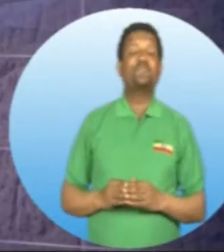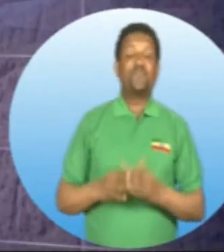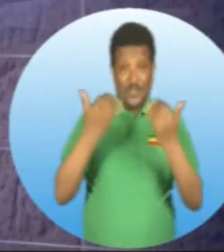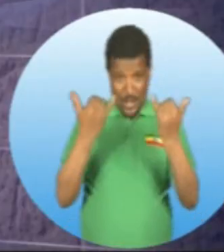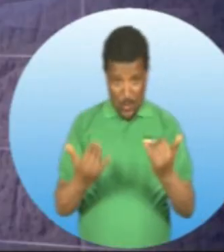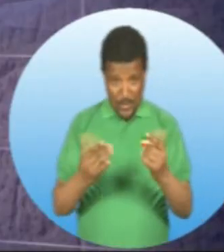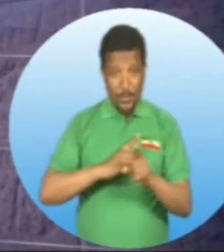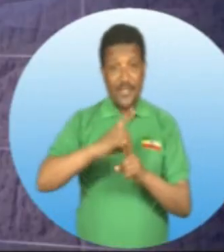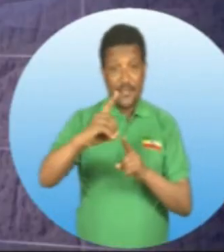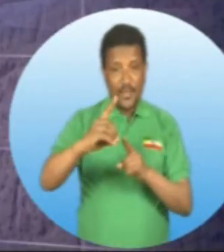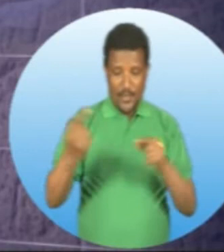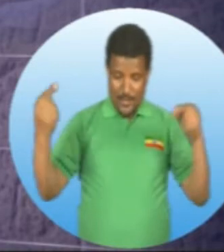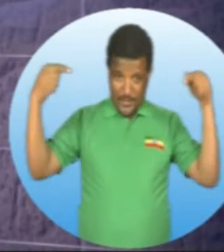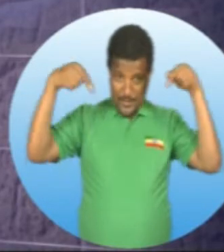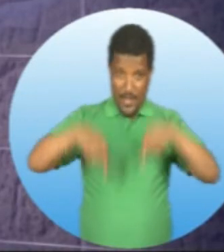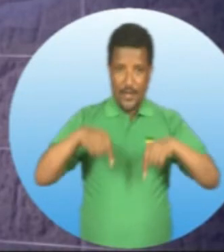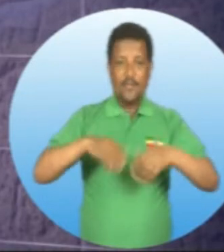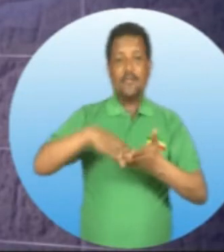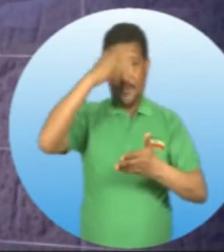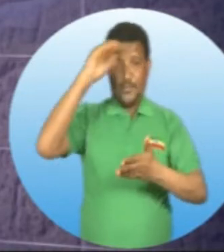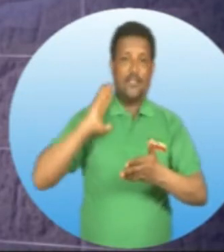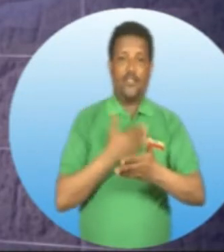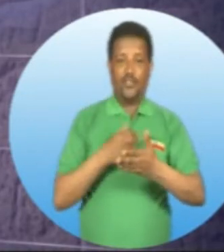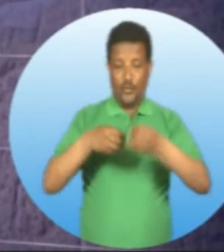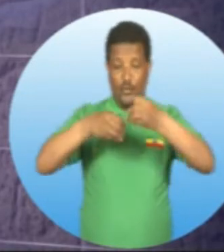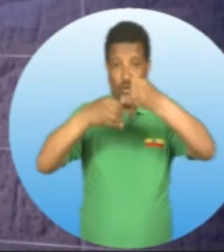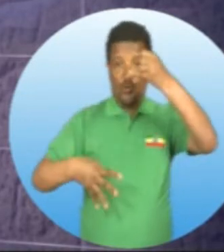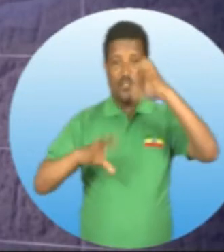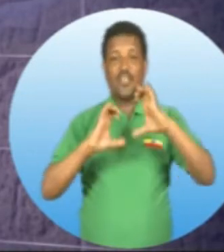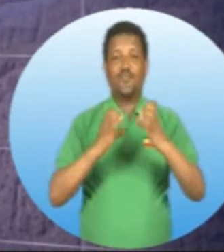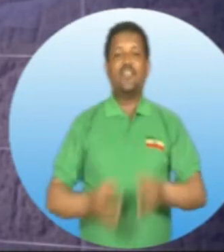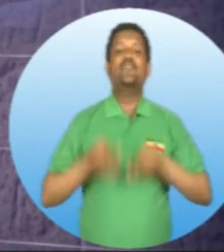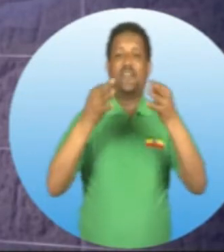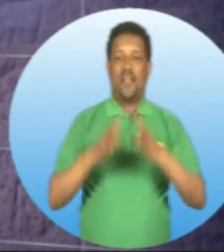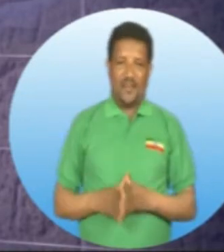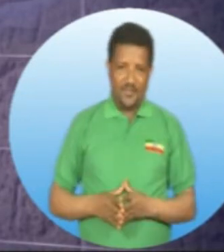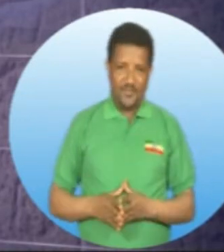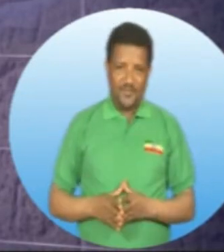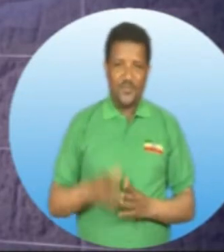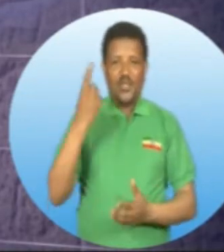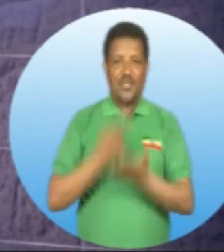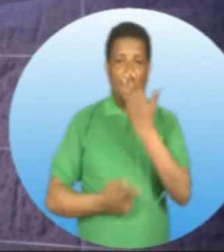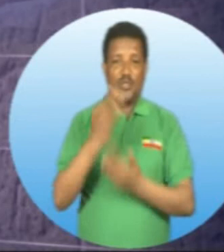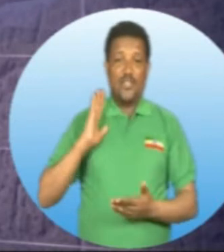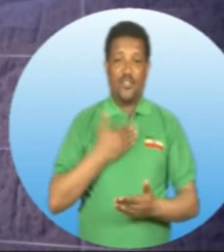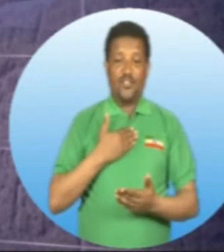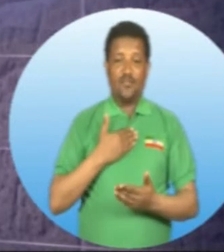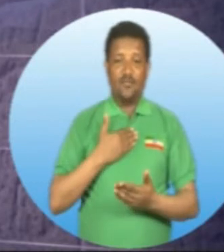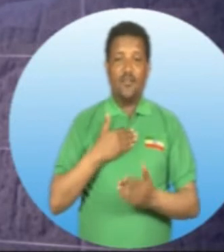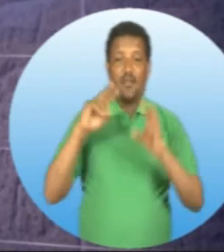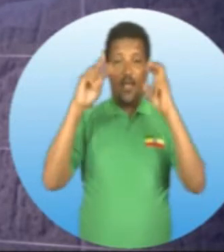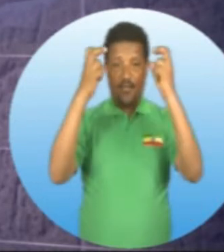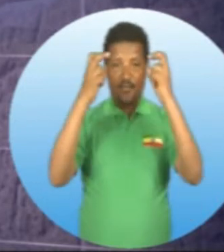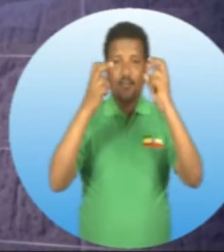መልካም አሁን በቀጥታ ወደ ዛሬው የትምህርታችን ንዑስ ክፍል እንሸጋገራለን። የውይይታችን